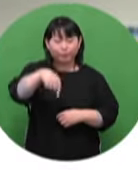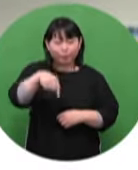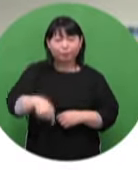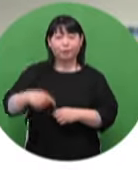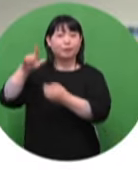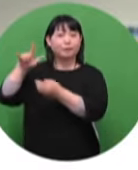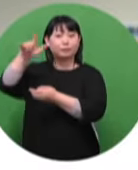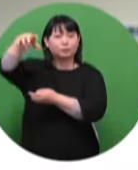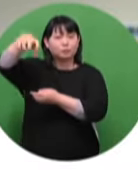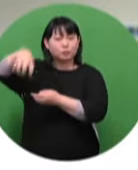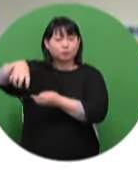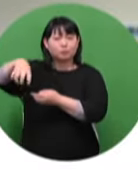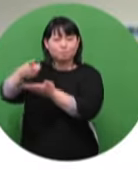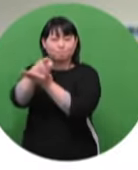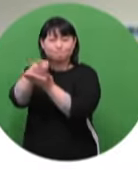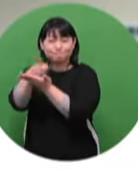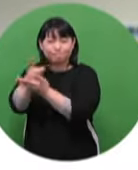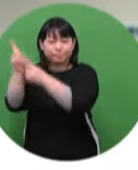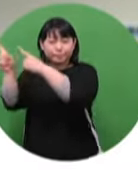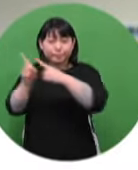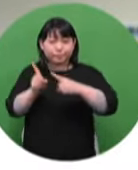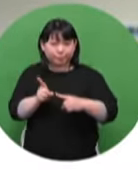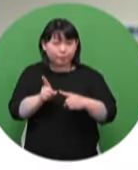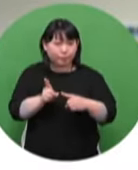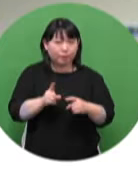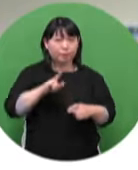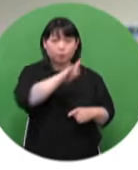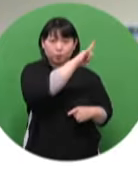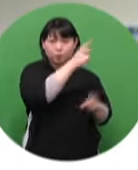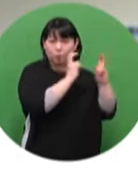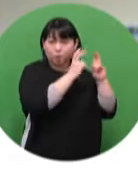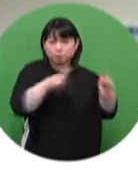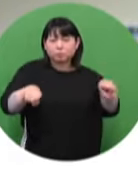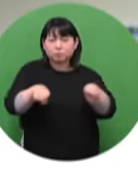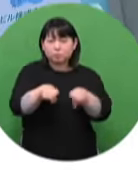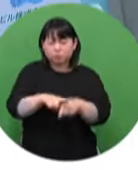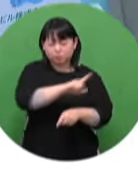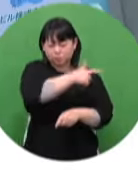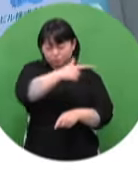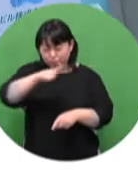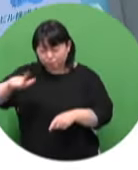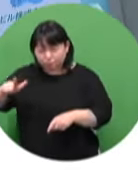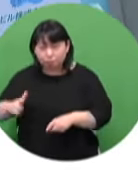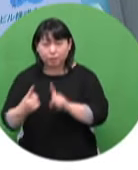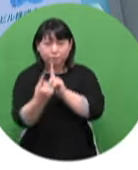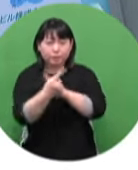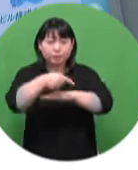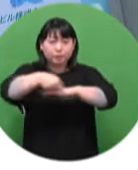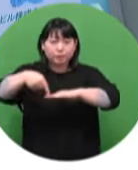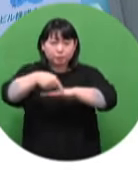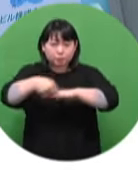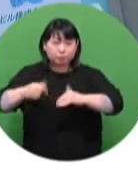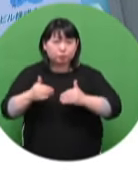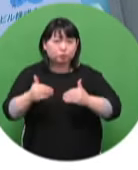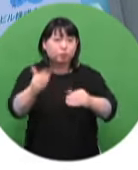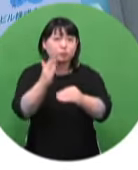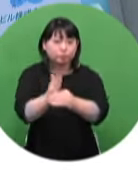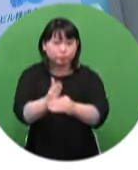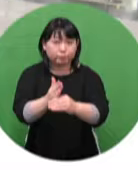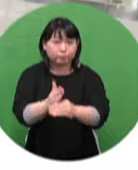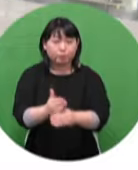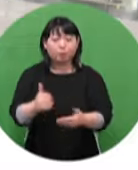では業界のガイドラインに従いまして、航空会社とも連携してさまざまなコロナ対策を講じています